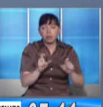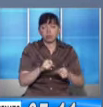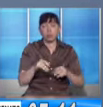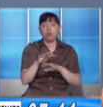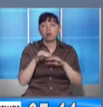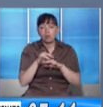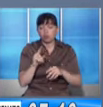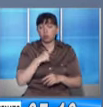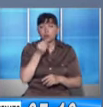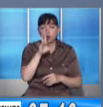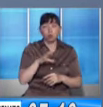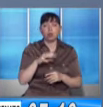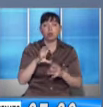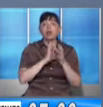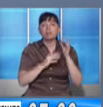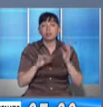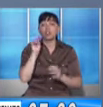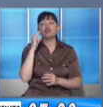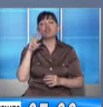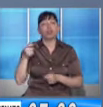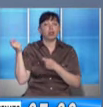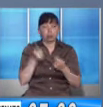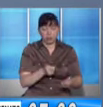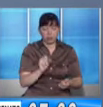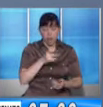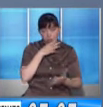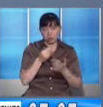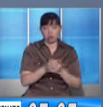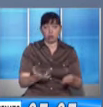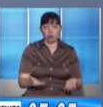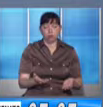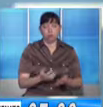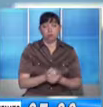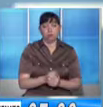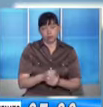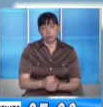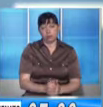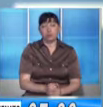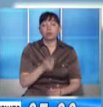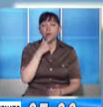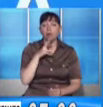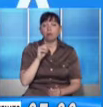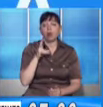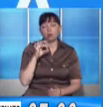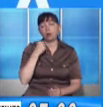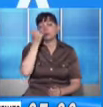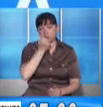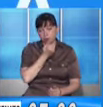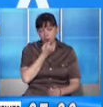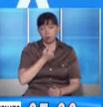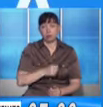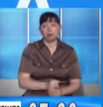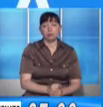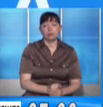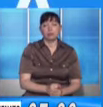fie, să nu mâncăm noi poamă din Chile, dar să mâncăm poamă din Republica Moldova, da. Și altceva. Da, domnule Manole. Da, eu vă mulțumesc, sper că